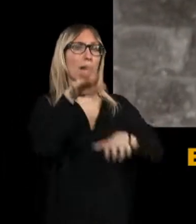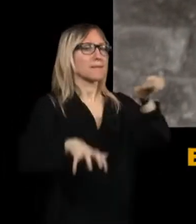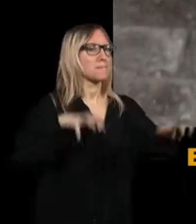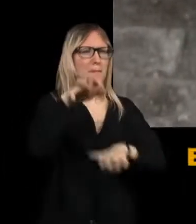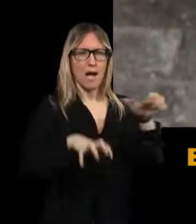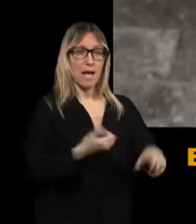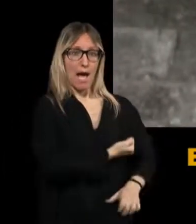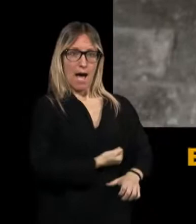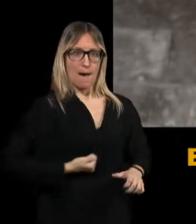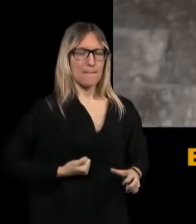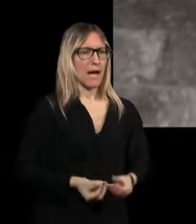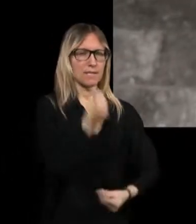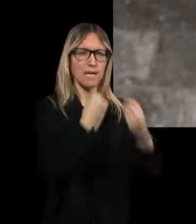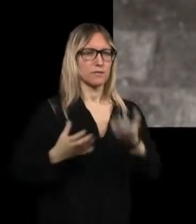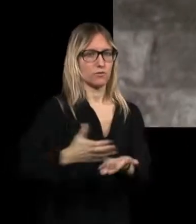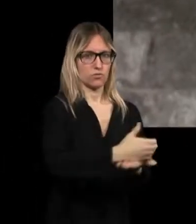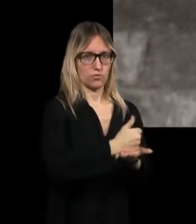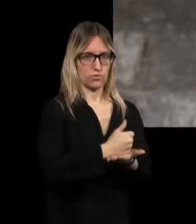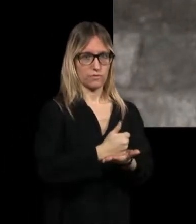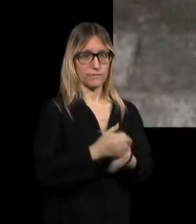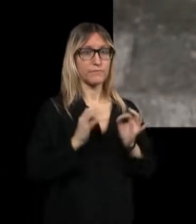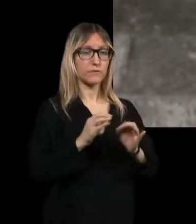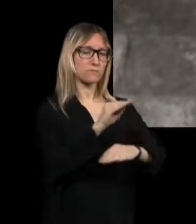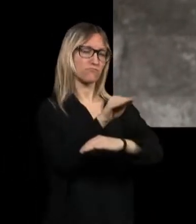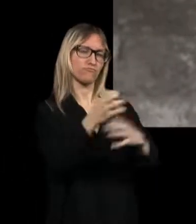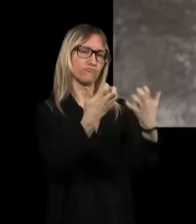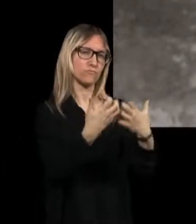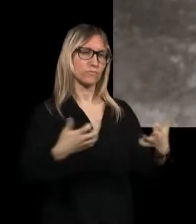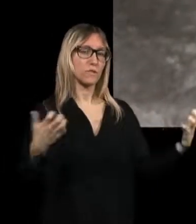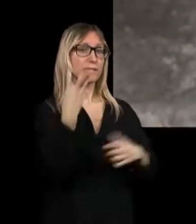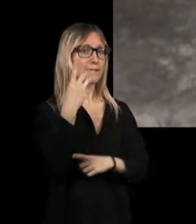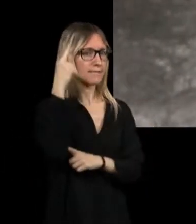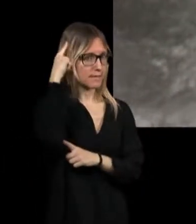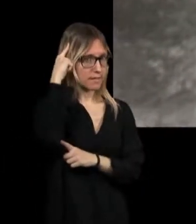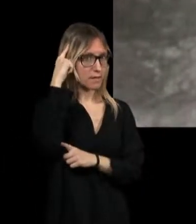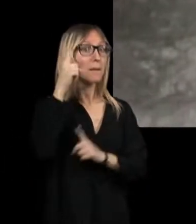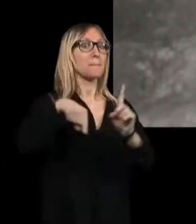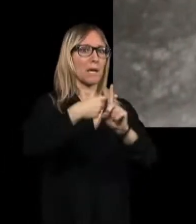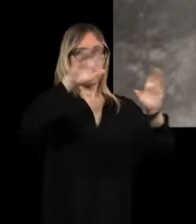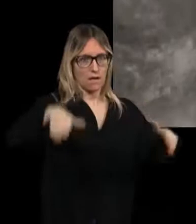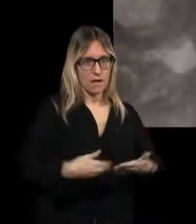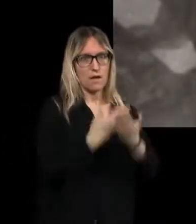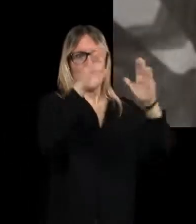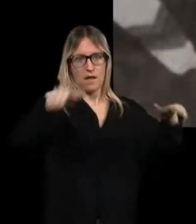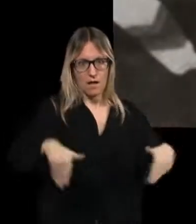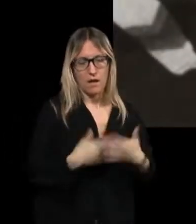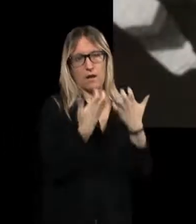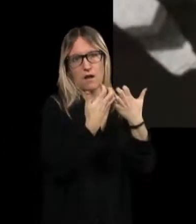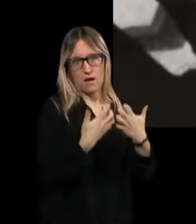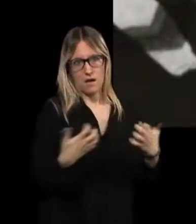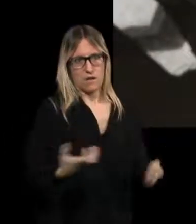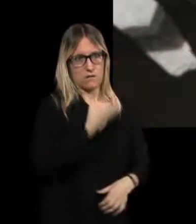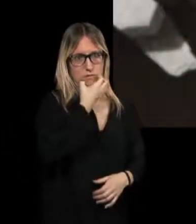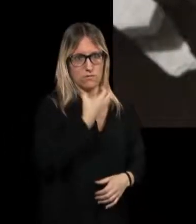salvatge famèlica que s'ho menja tot. Una cuita dura 3 llargs dies, amb les seves nits i es fa eterna.